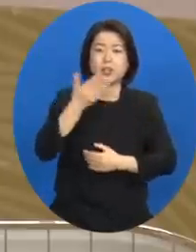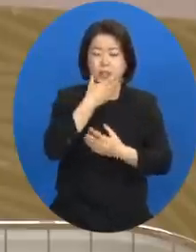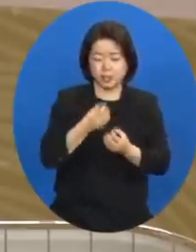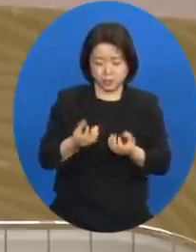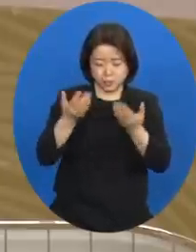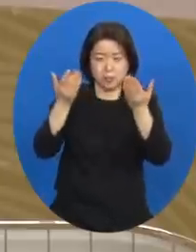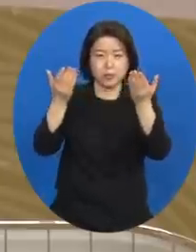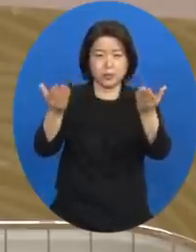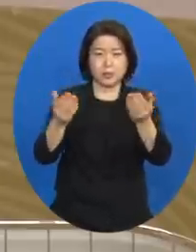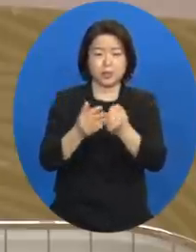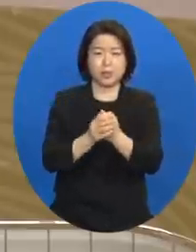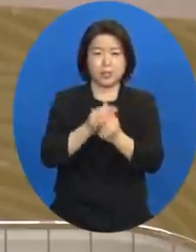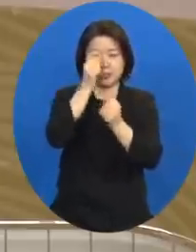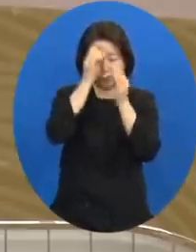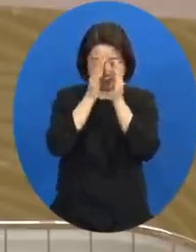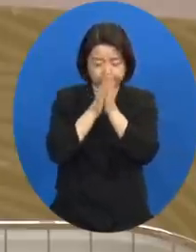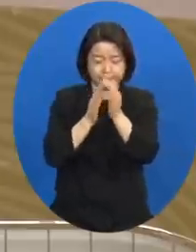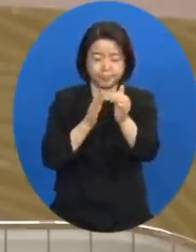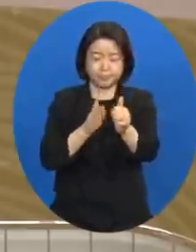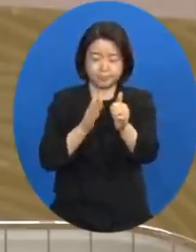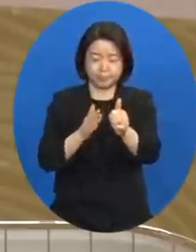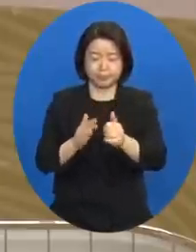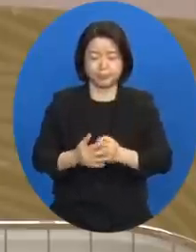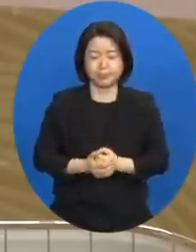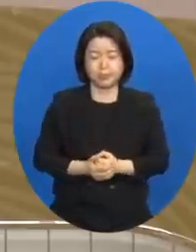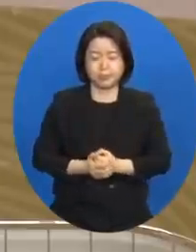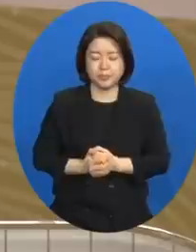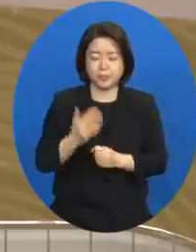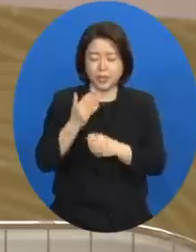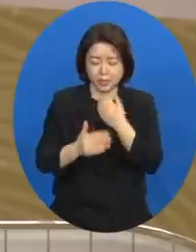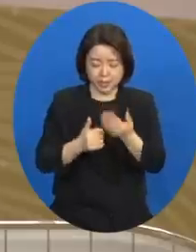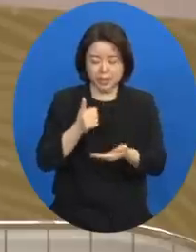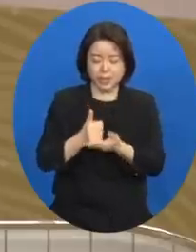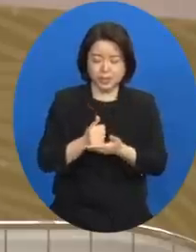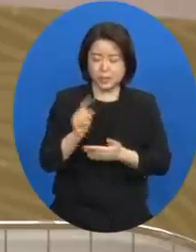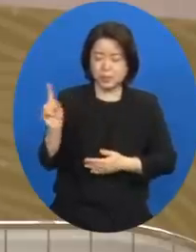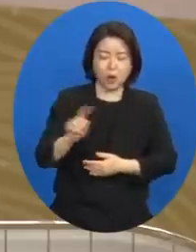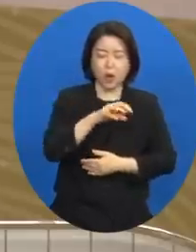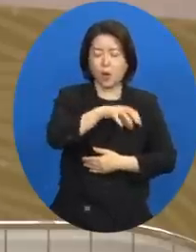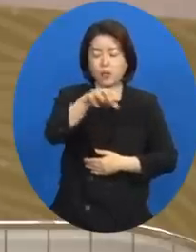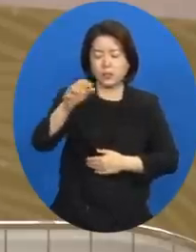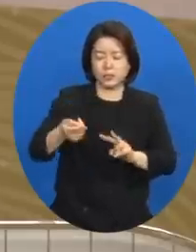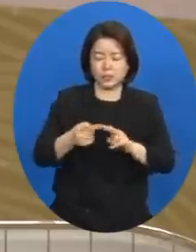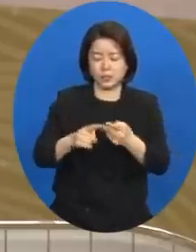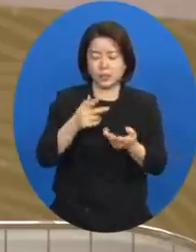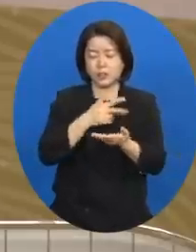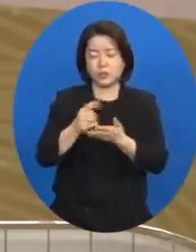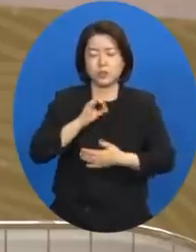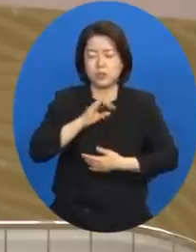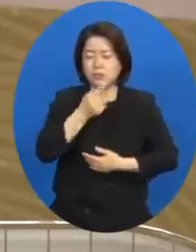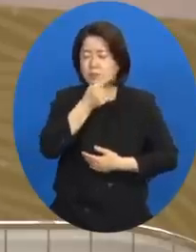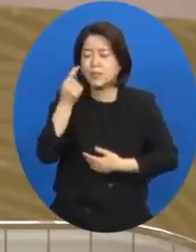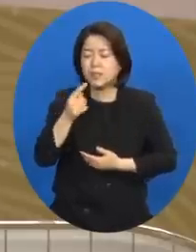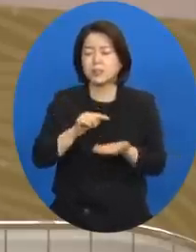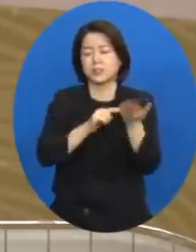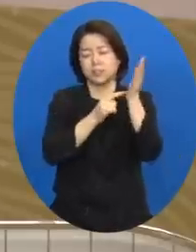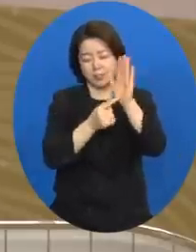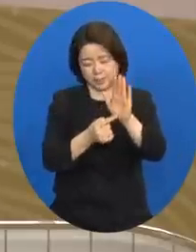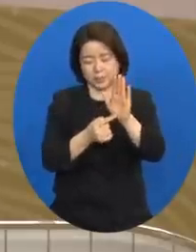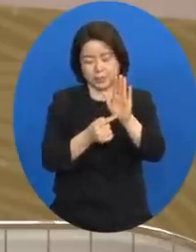축복합니다. 기도하겠습니다. 하나님, 어디서든지 주님만 증거하고 주님만